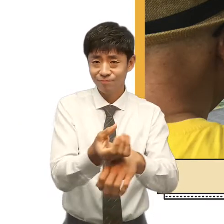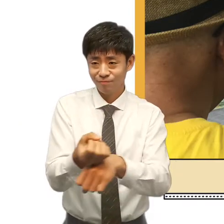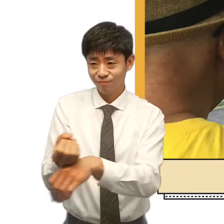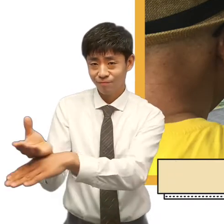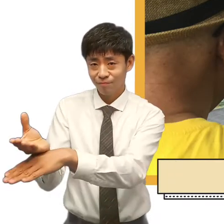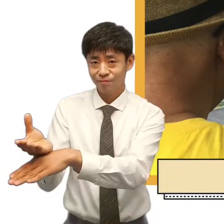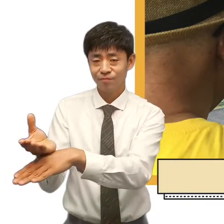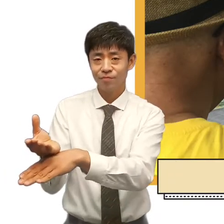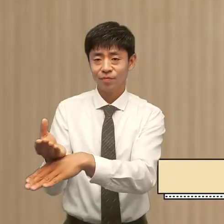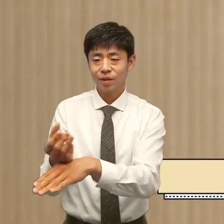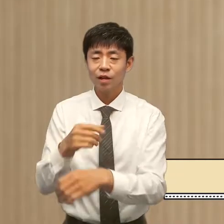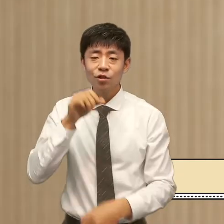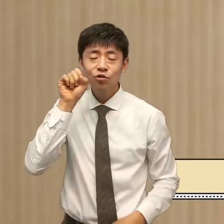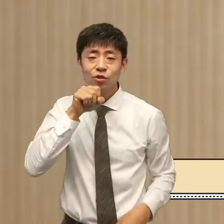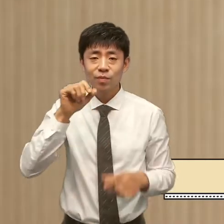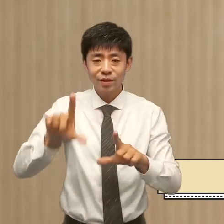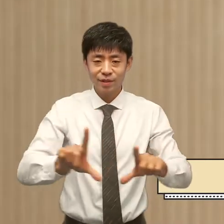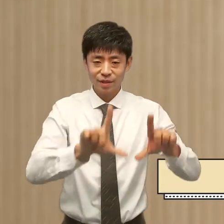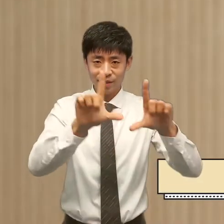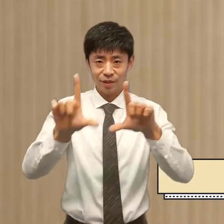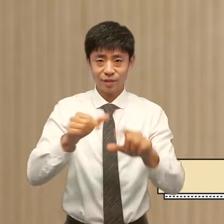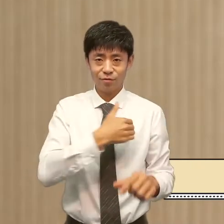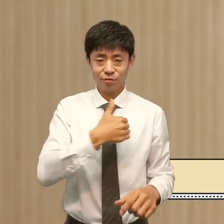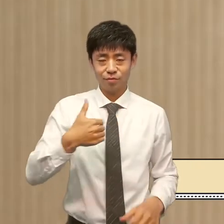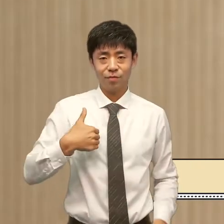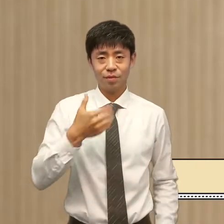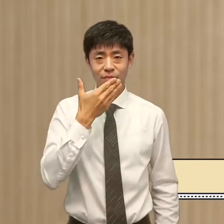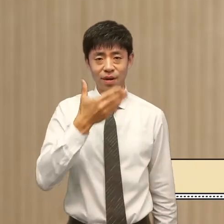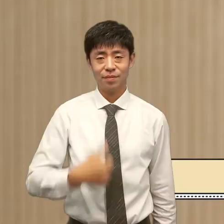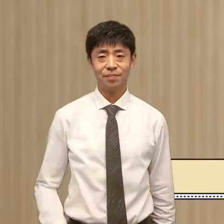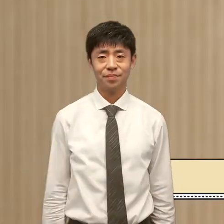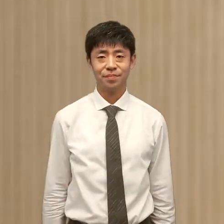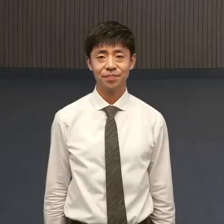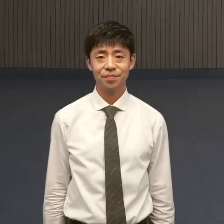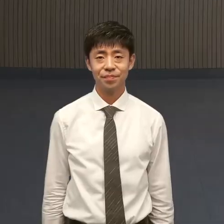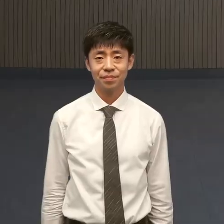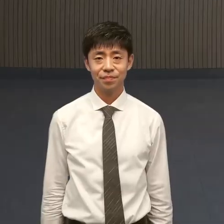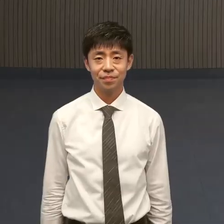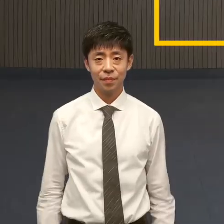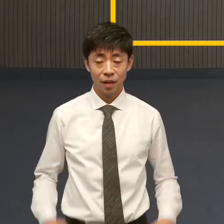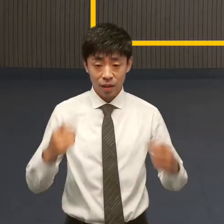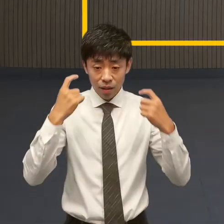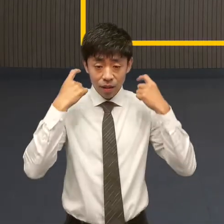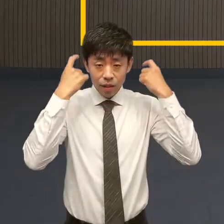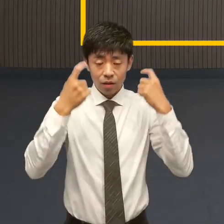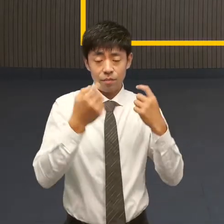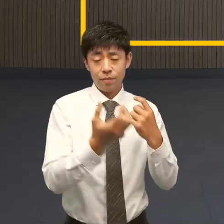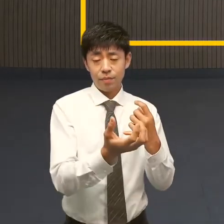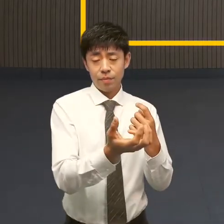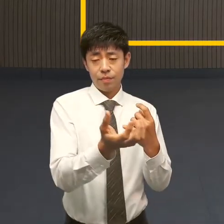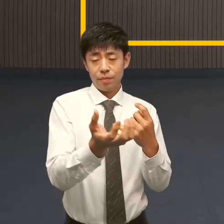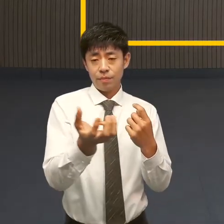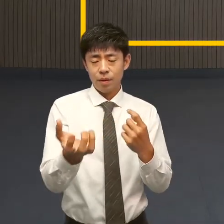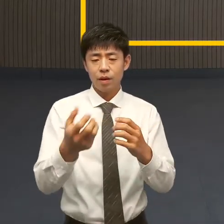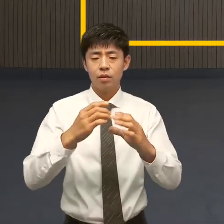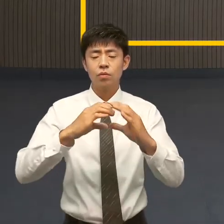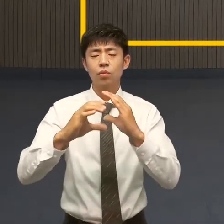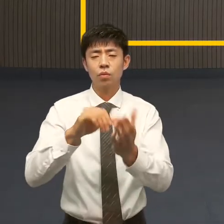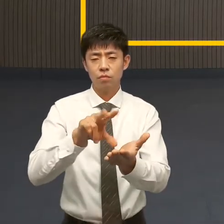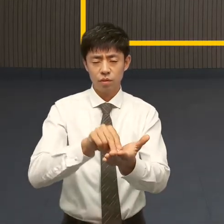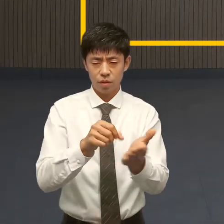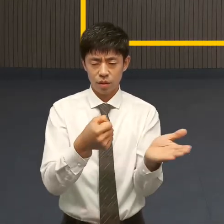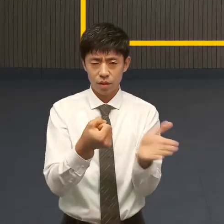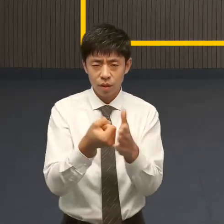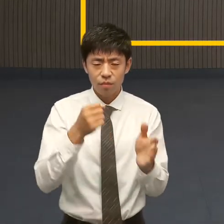서비스를 제공을 하면서 취미생활을 익힐 수 있게 하고 있습니다. 여행을 다닐 때 이 소통의 문제로